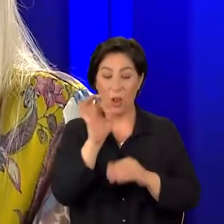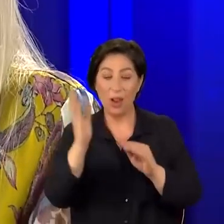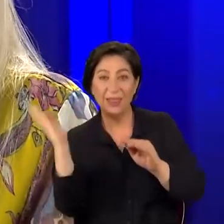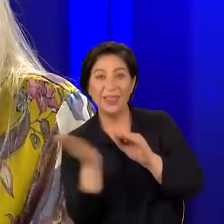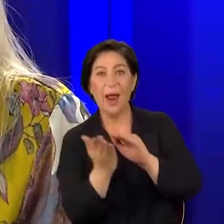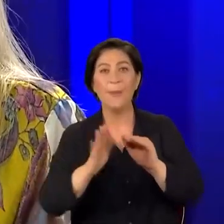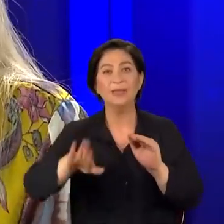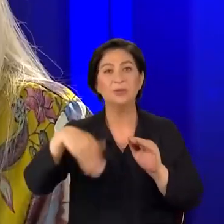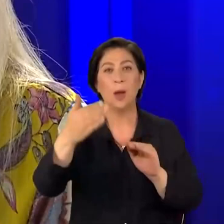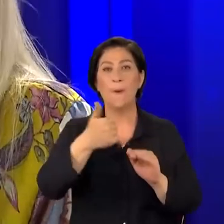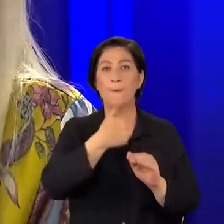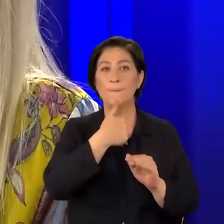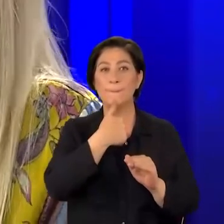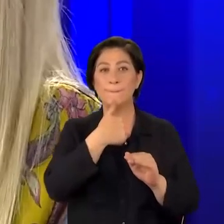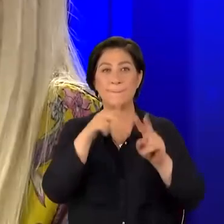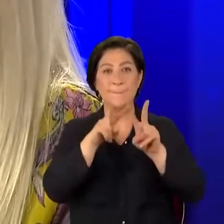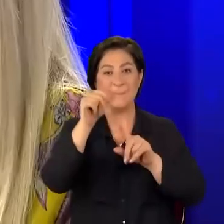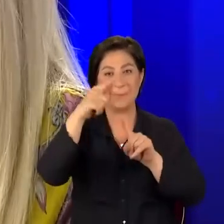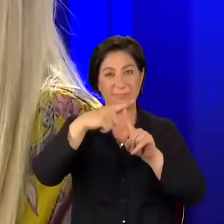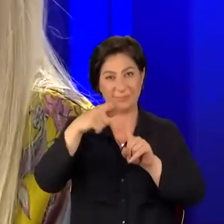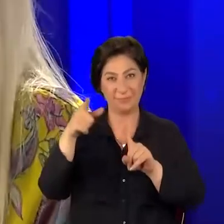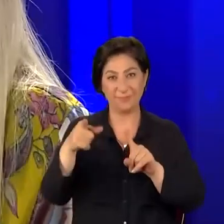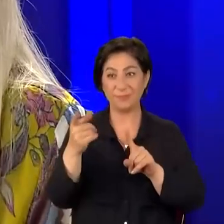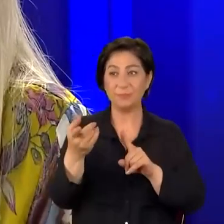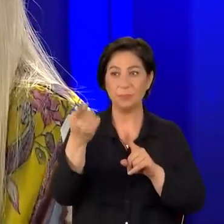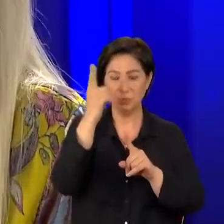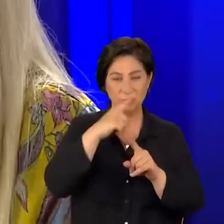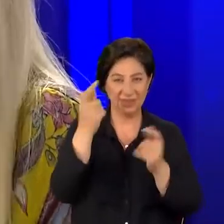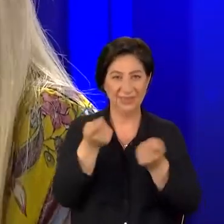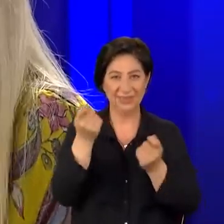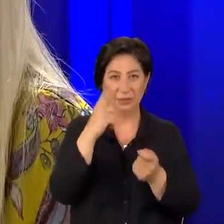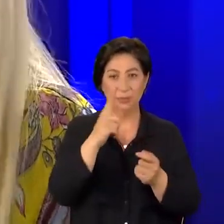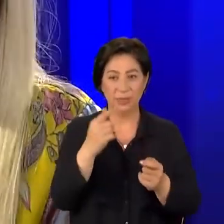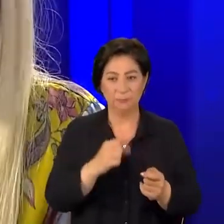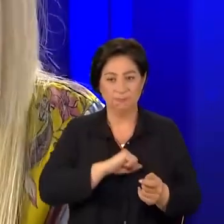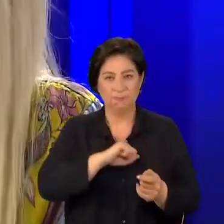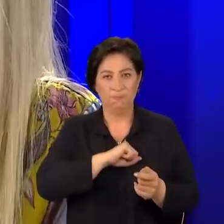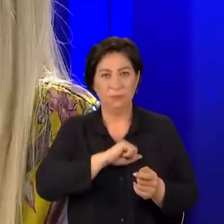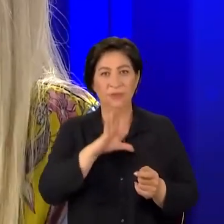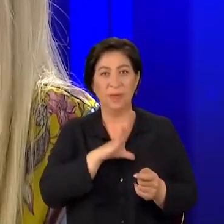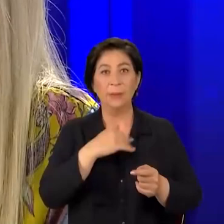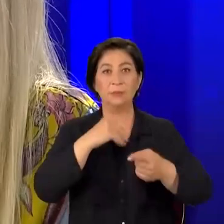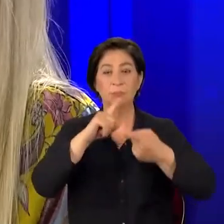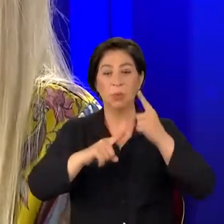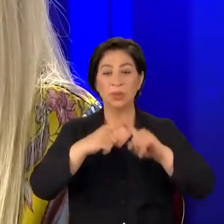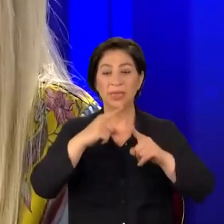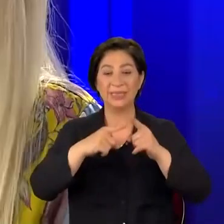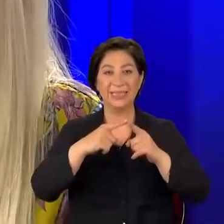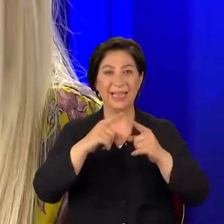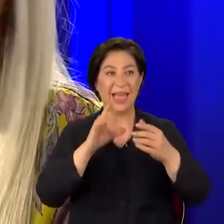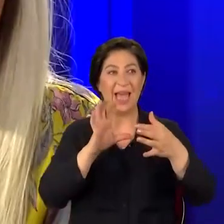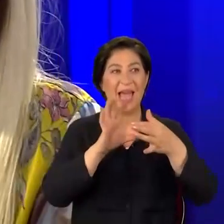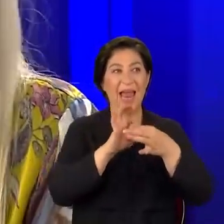sonra babamın da Milli İstihbarat Teşkilatı'ndan gelmesi nedeniyle bir ürküntü vardı evde ve bizim siyasetle ilgilenmemiz